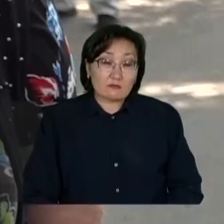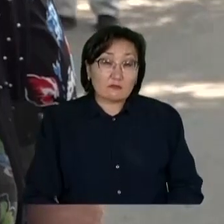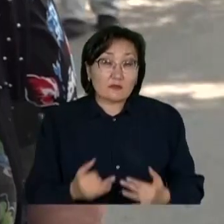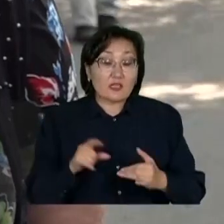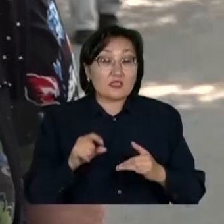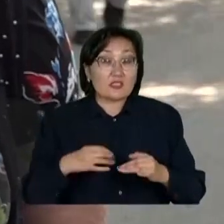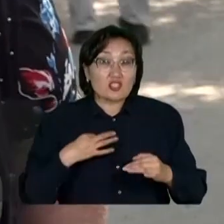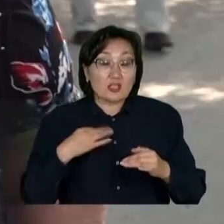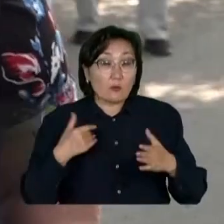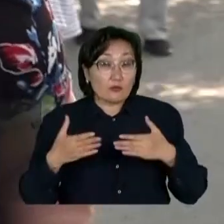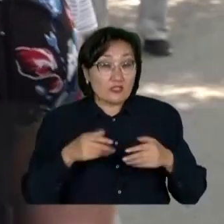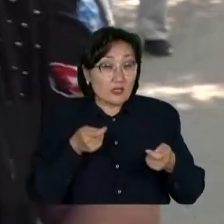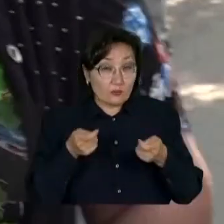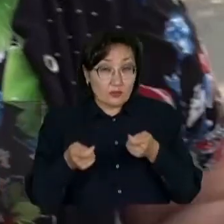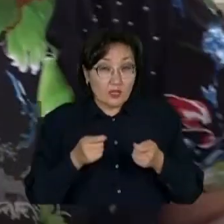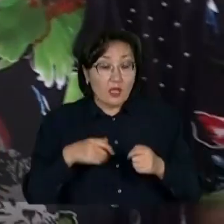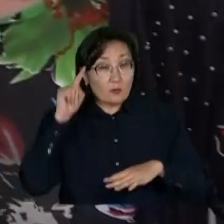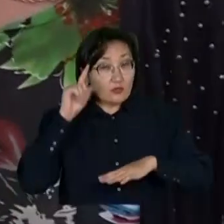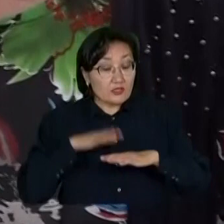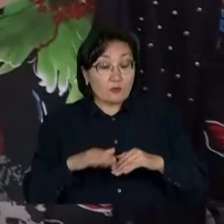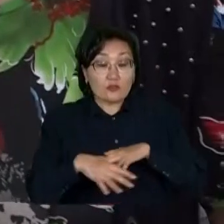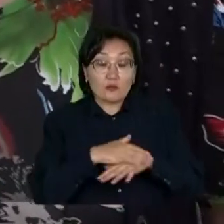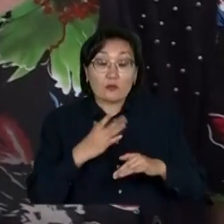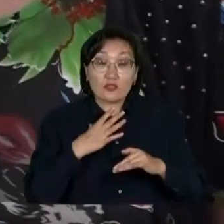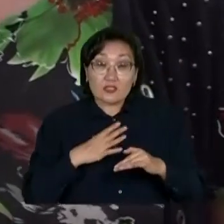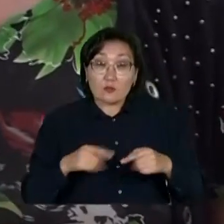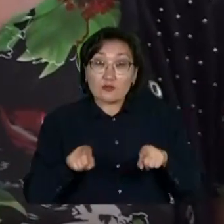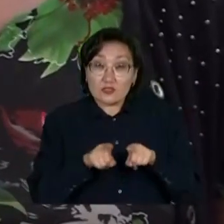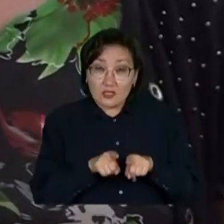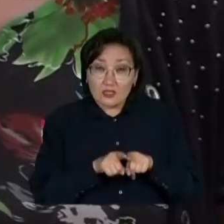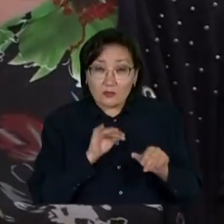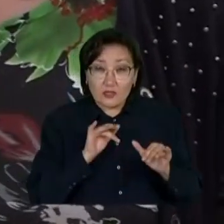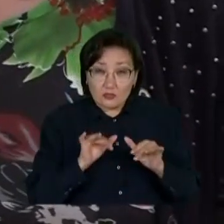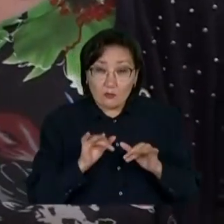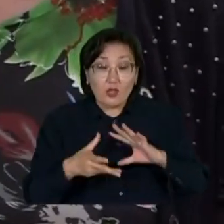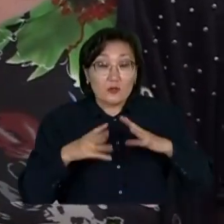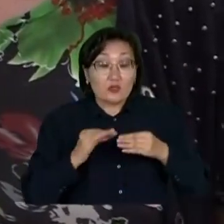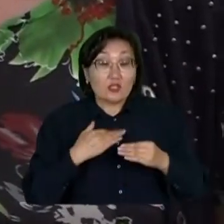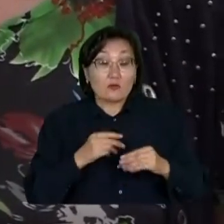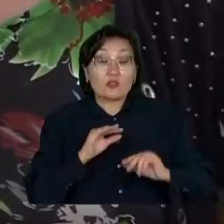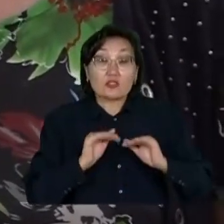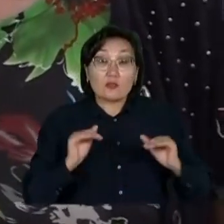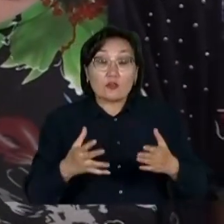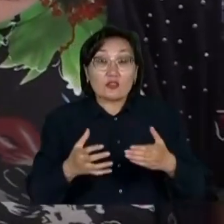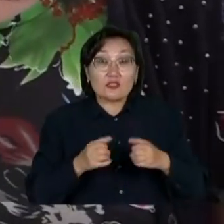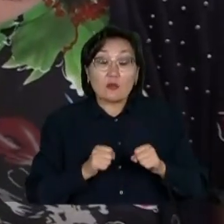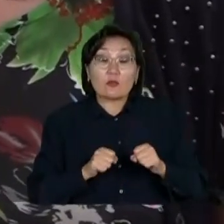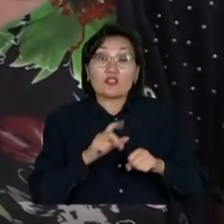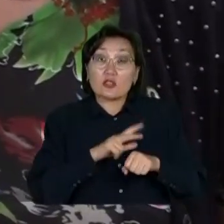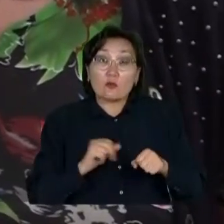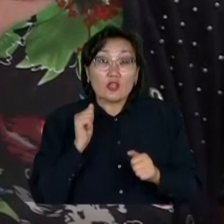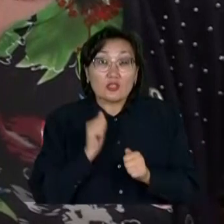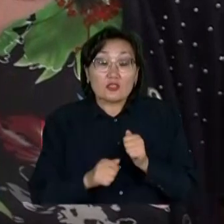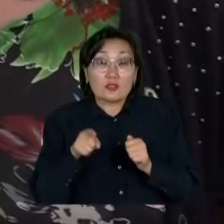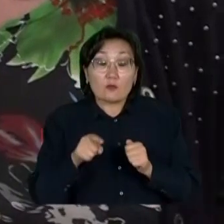Из-за халатного отношения руководства Якимата жителям пришлось идти на такие крайние меры. По итогу наших детей забрала полиция. Каждому